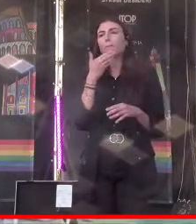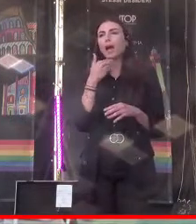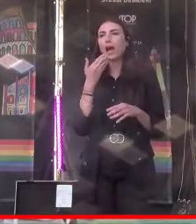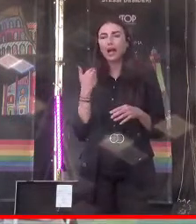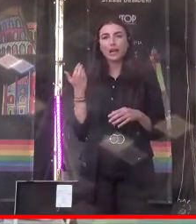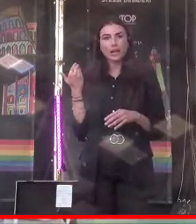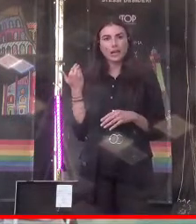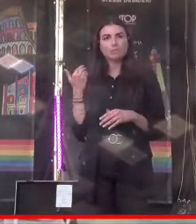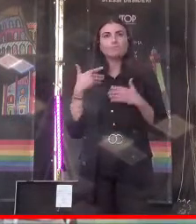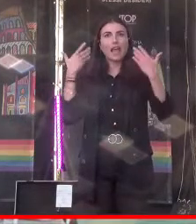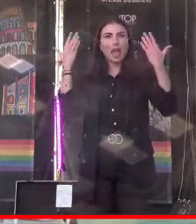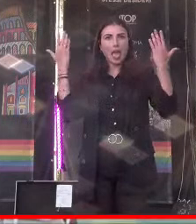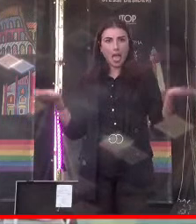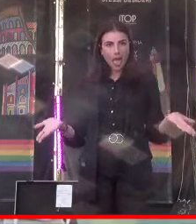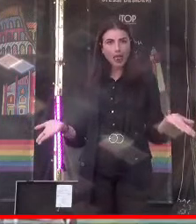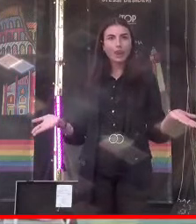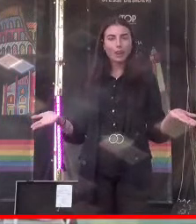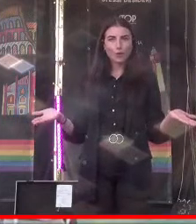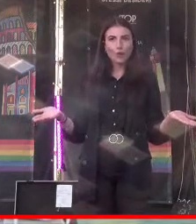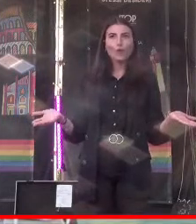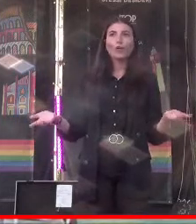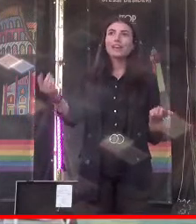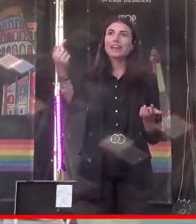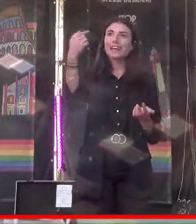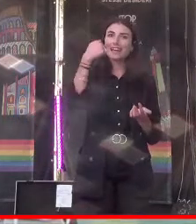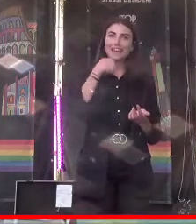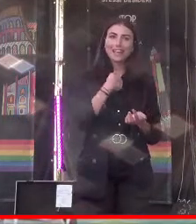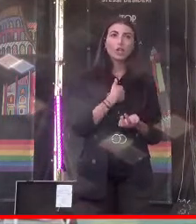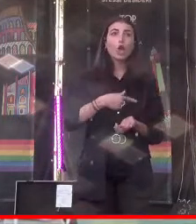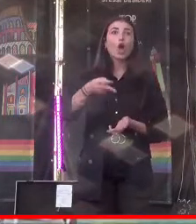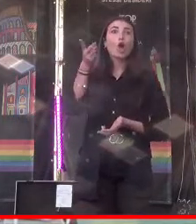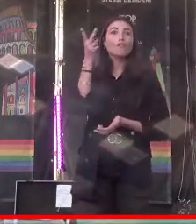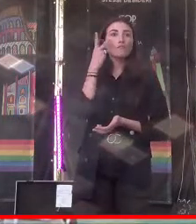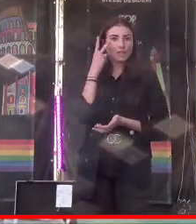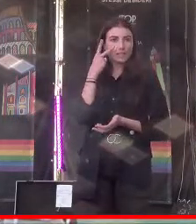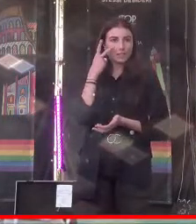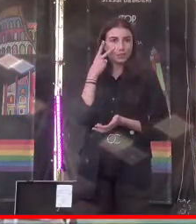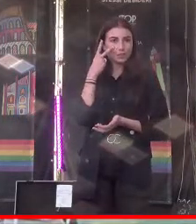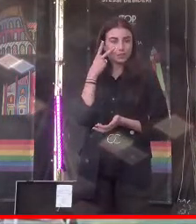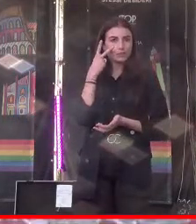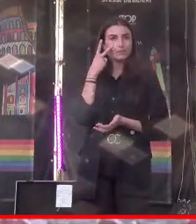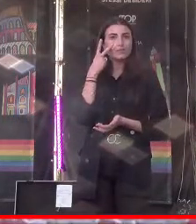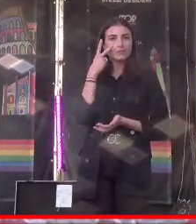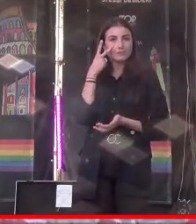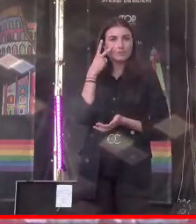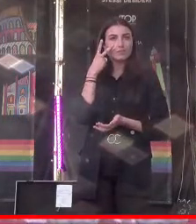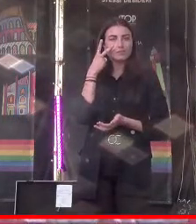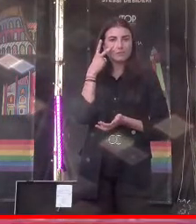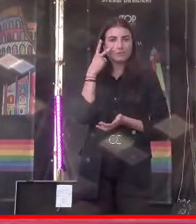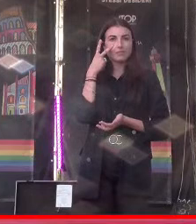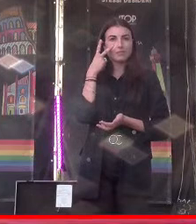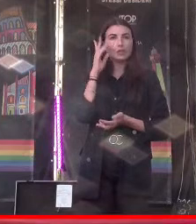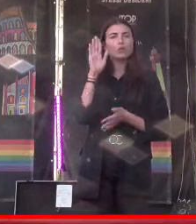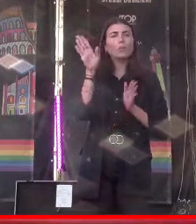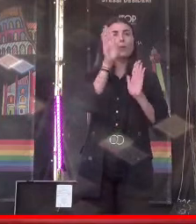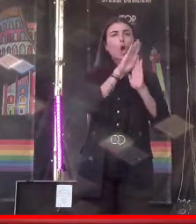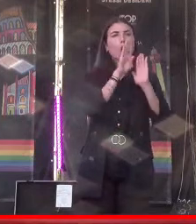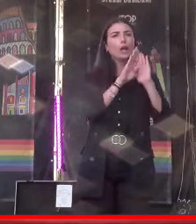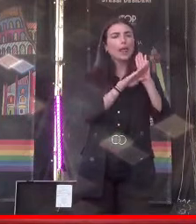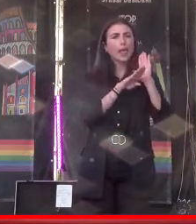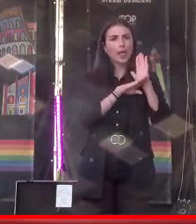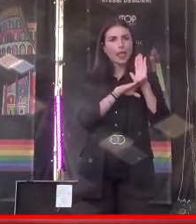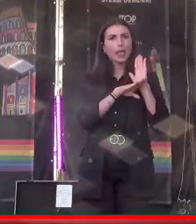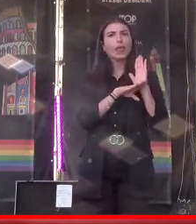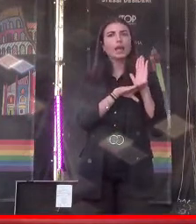Allora, io ho visto su Instagram che